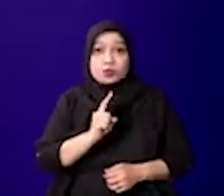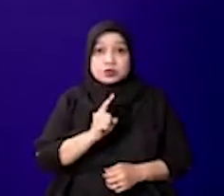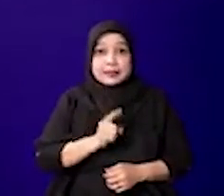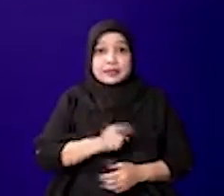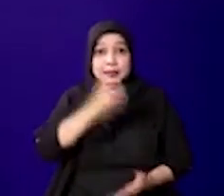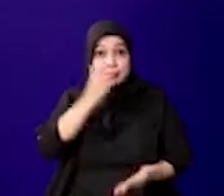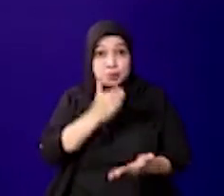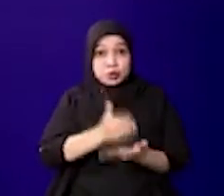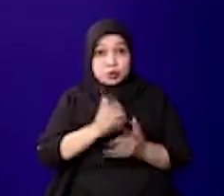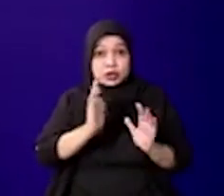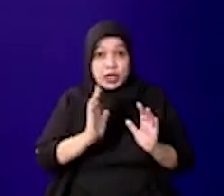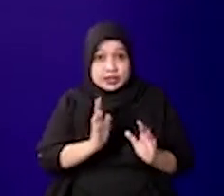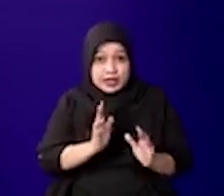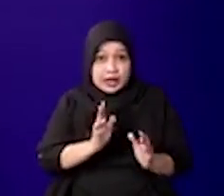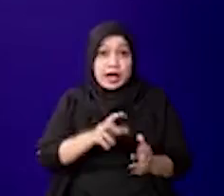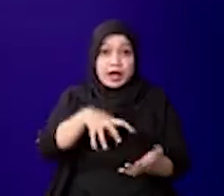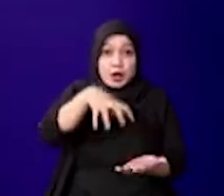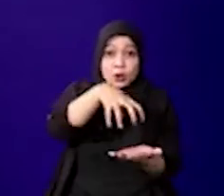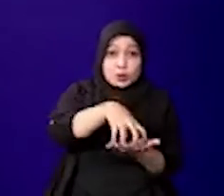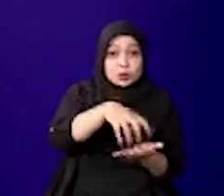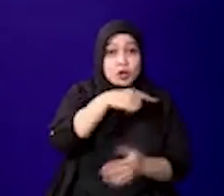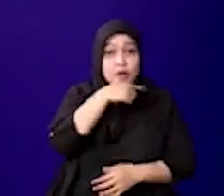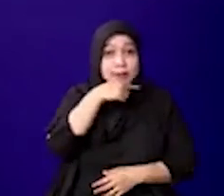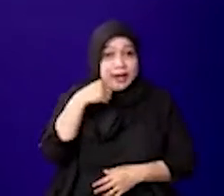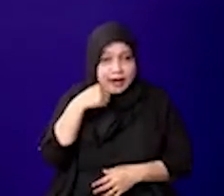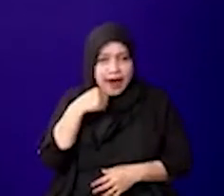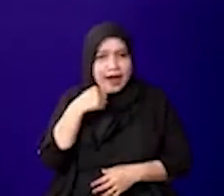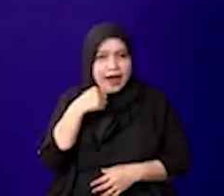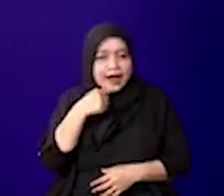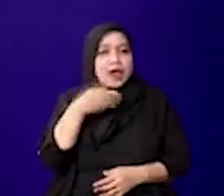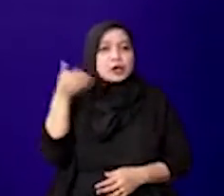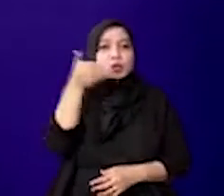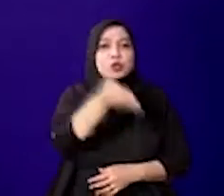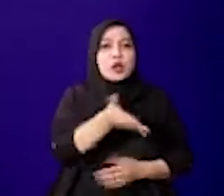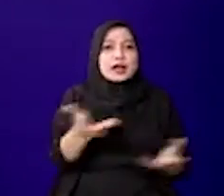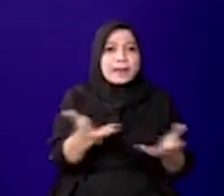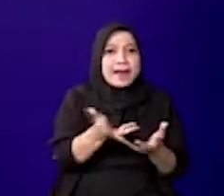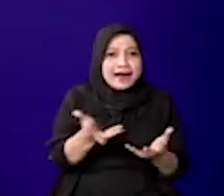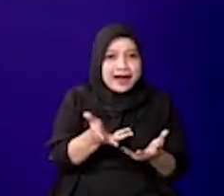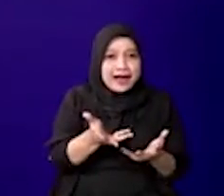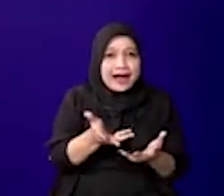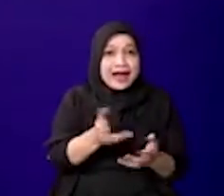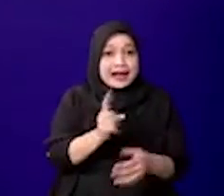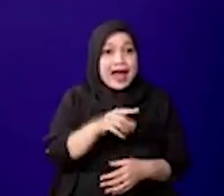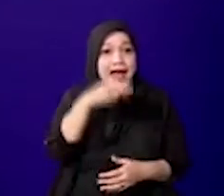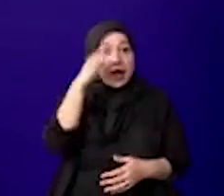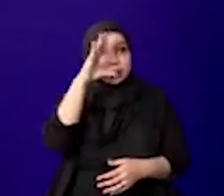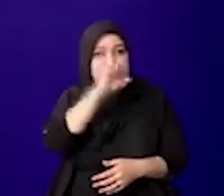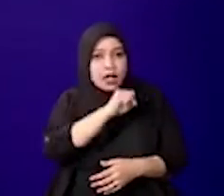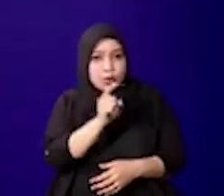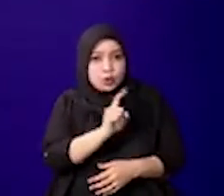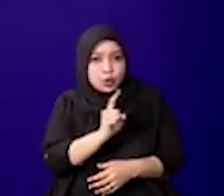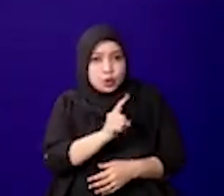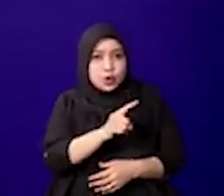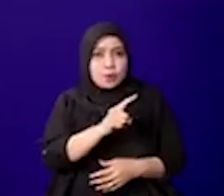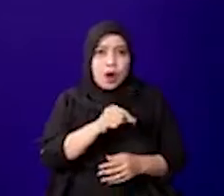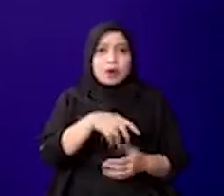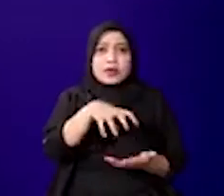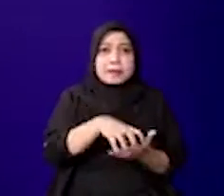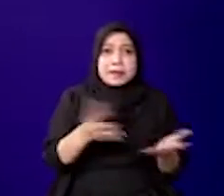merah ke mana tujuannya kemudian kita harus tahu di tempat itu di di pantaiah di tempat